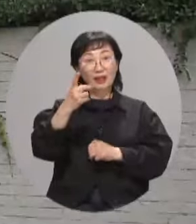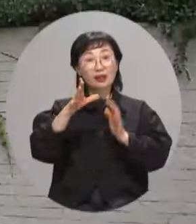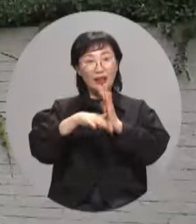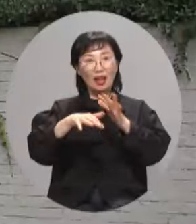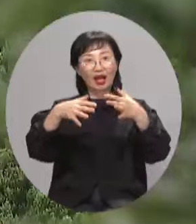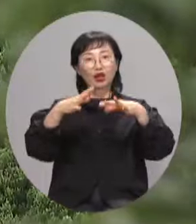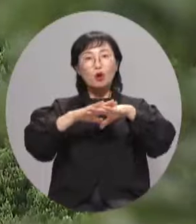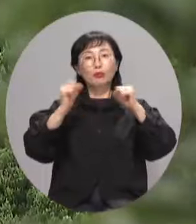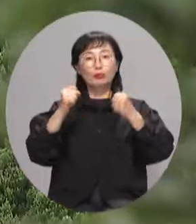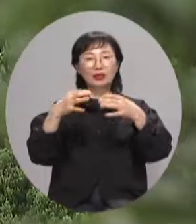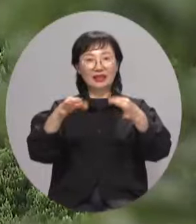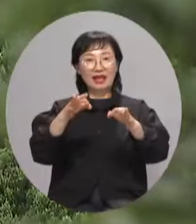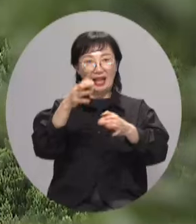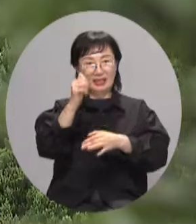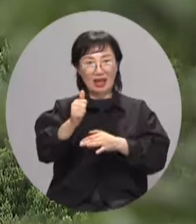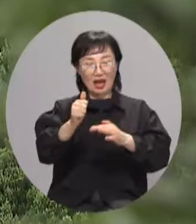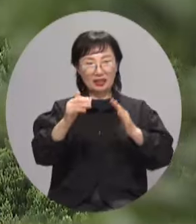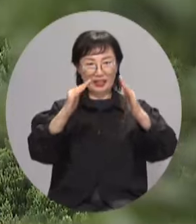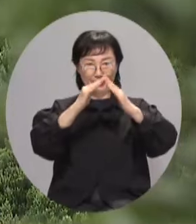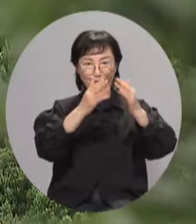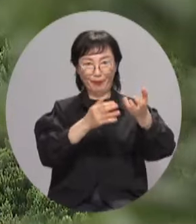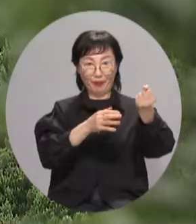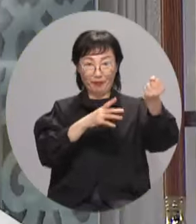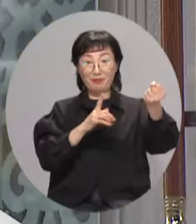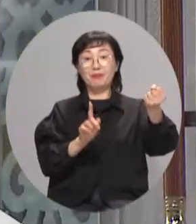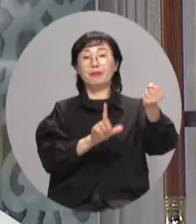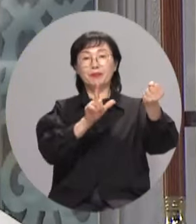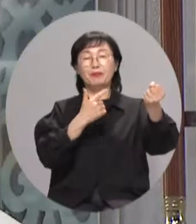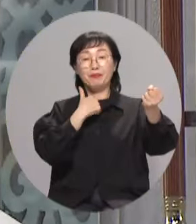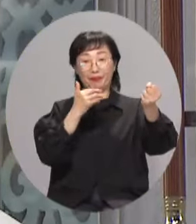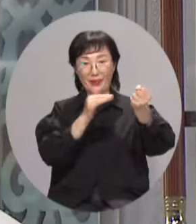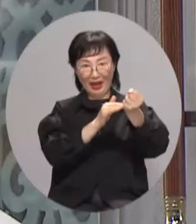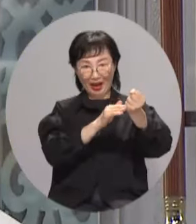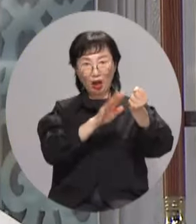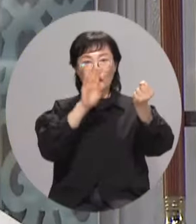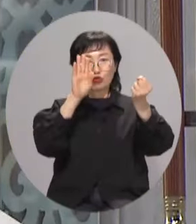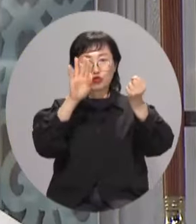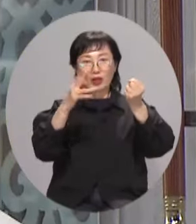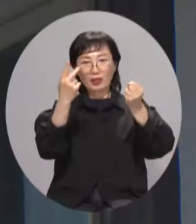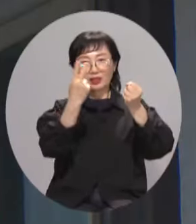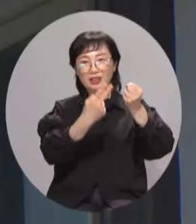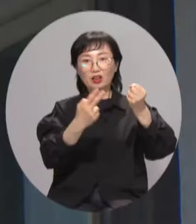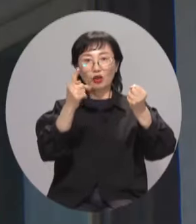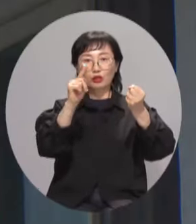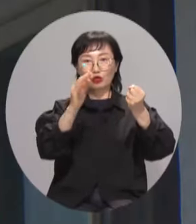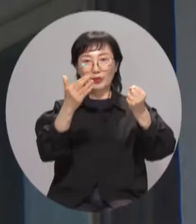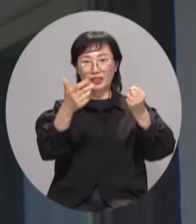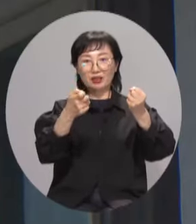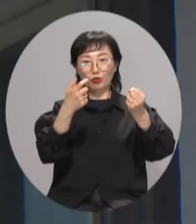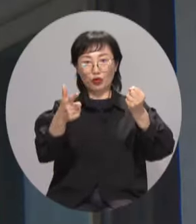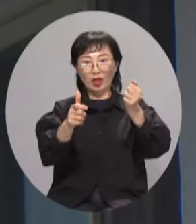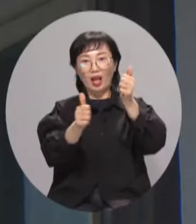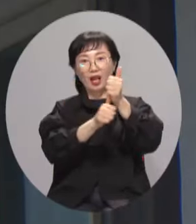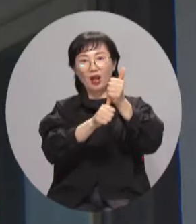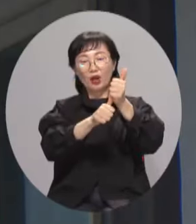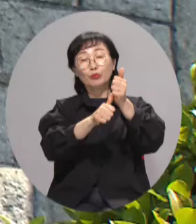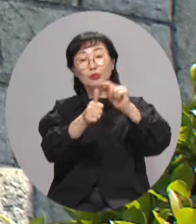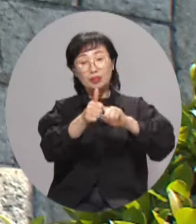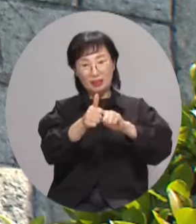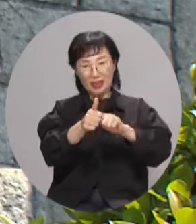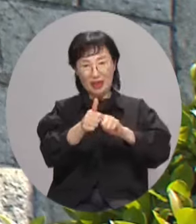관사로 지어진 뒤 1976년에 전라북도가 부지사 관사로 매입한 건물입니다. 과거